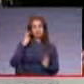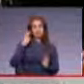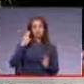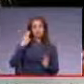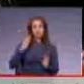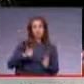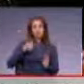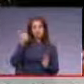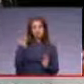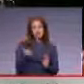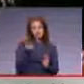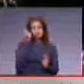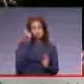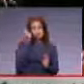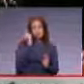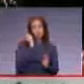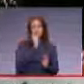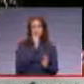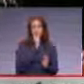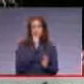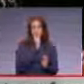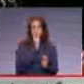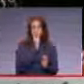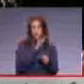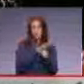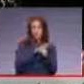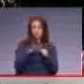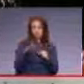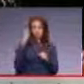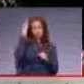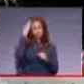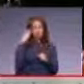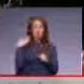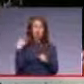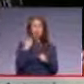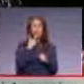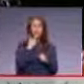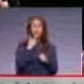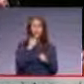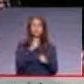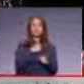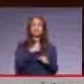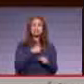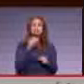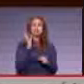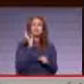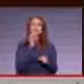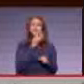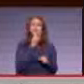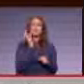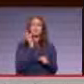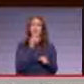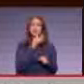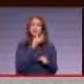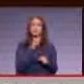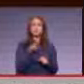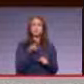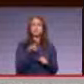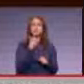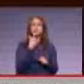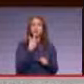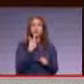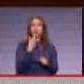العذراء والشعر الابيض، ارجوك اعطيني هذا الدواء، ده حاجه من ورا العقل، ارجوك اعطيني هذا الدواء